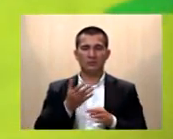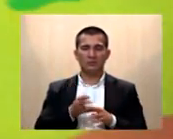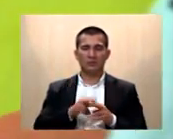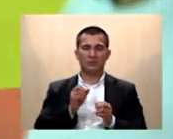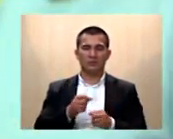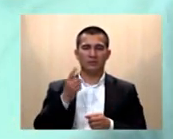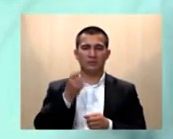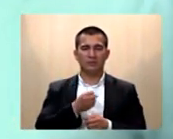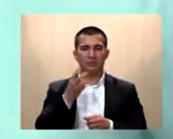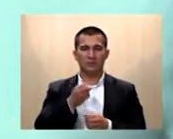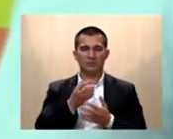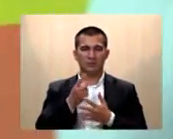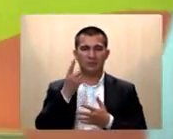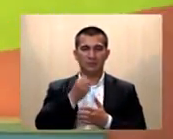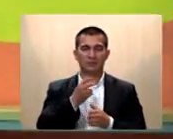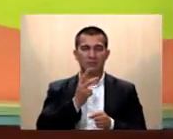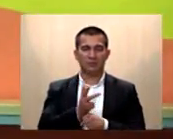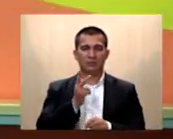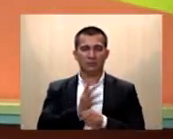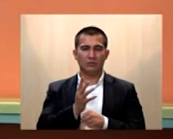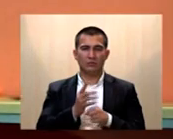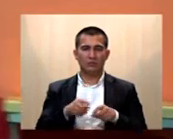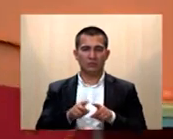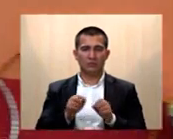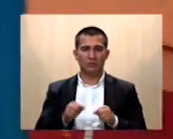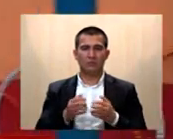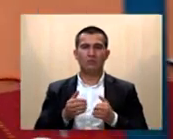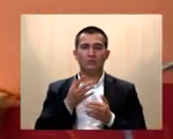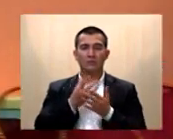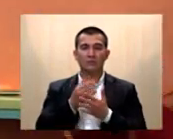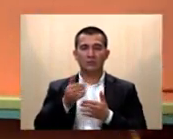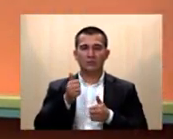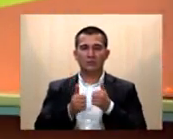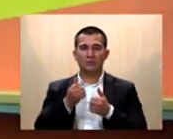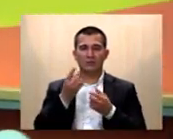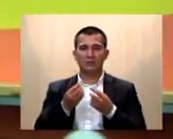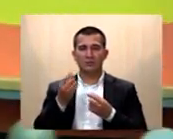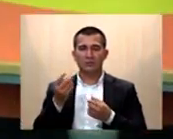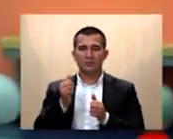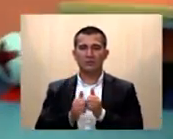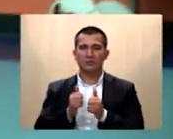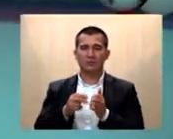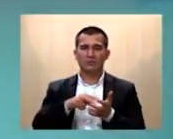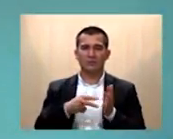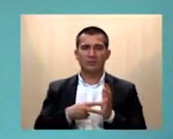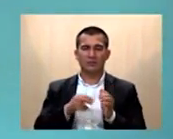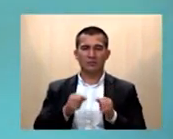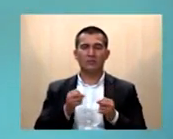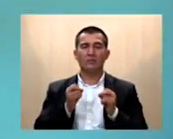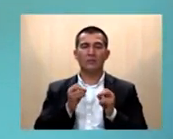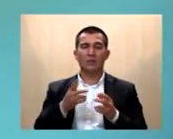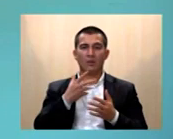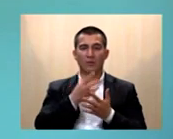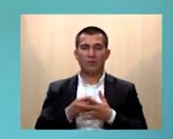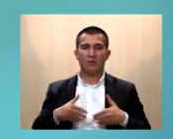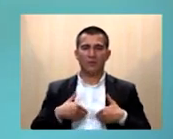haftada 3 marta, 4 marta o'zimizga kundalik rejamizga belgilab olsak, sog'lig'imiz uchun ham juda